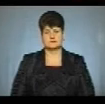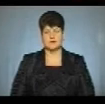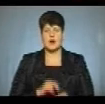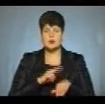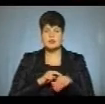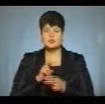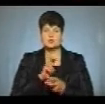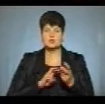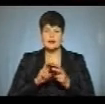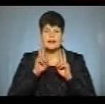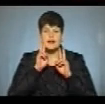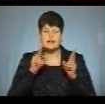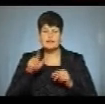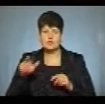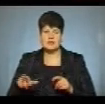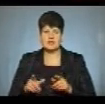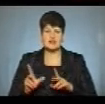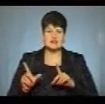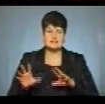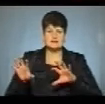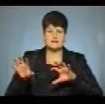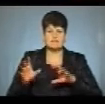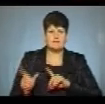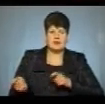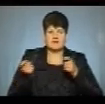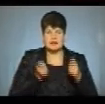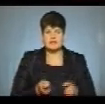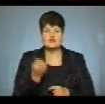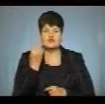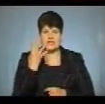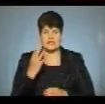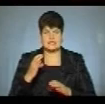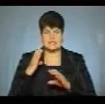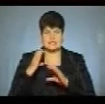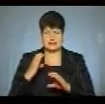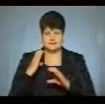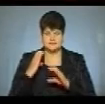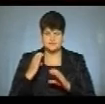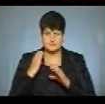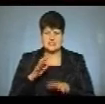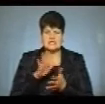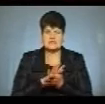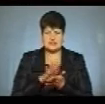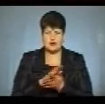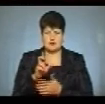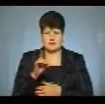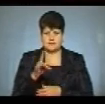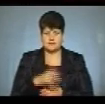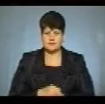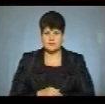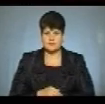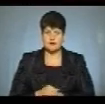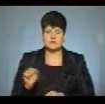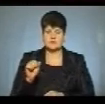Поліцейські розшукують невідомих, які вивезли 14 фур сміття на сміттєзвалище у Бережанському районі. На Теребовлянщині